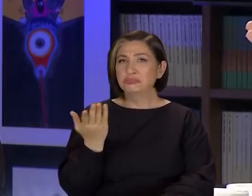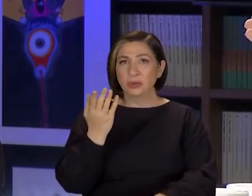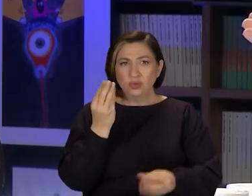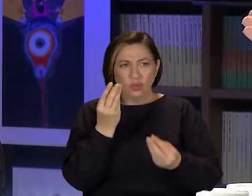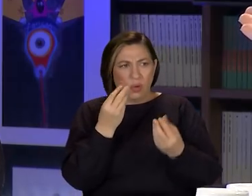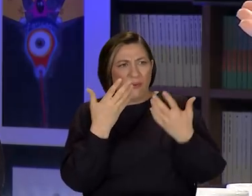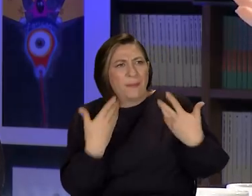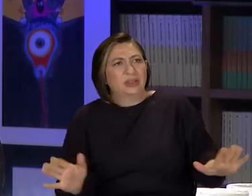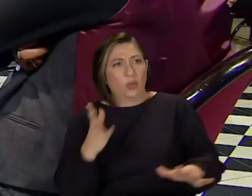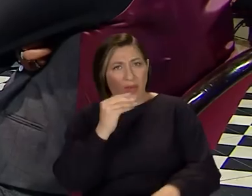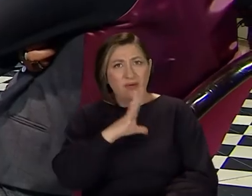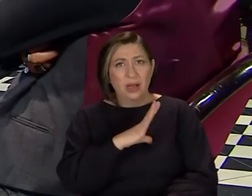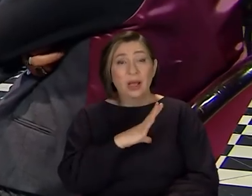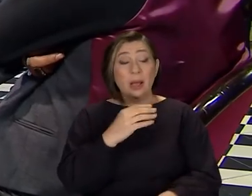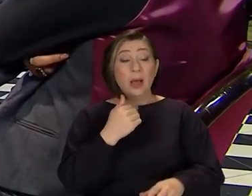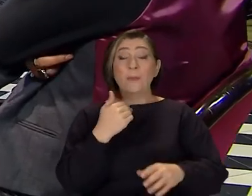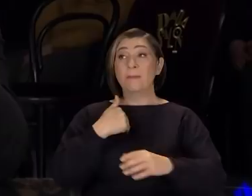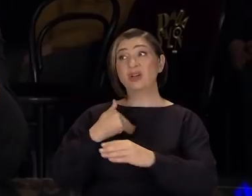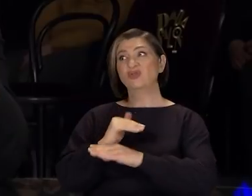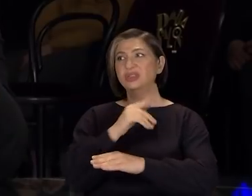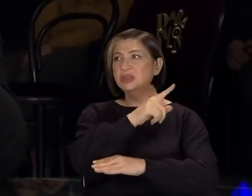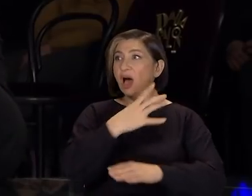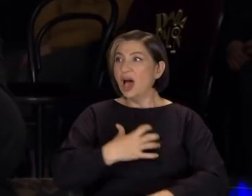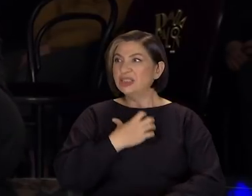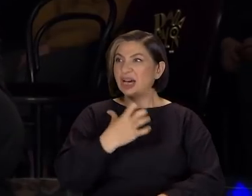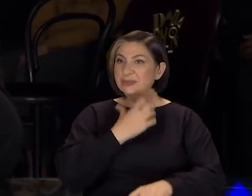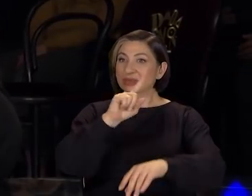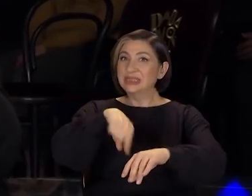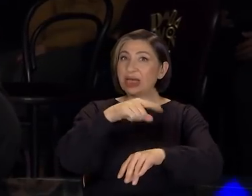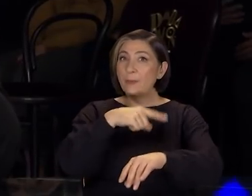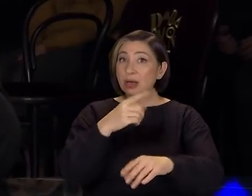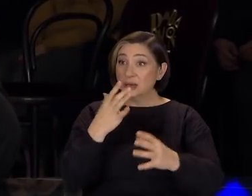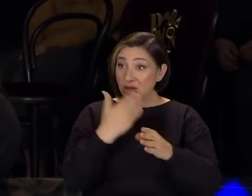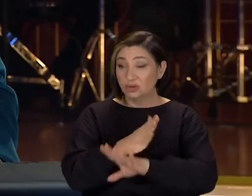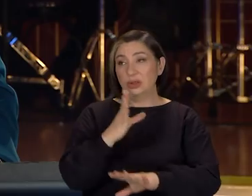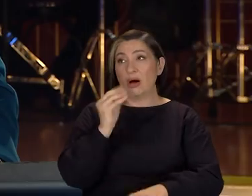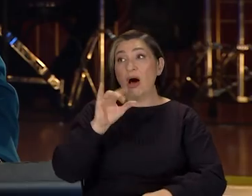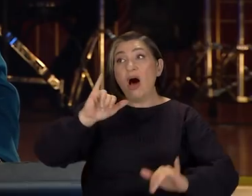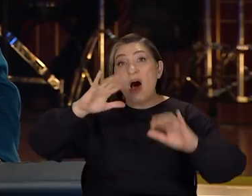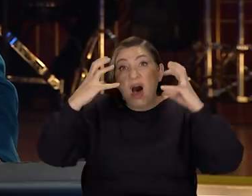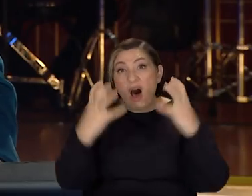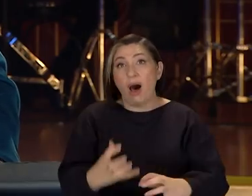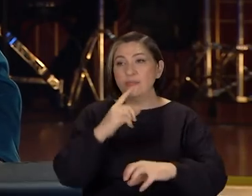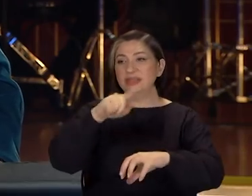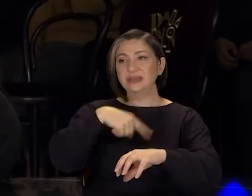çok perişan olanlar? Bir de yaşadığı zamanı ben hatırlıyorum evet. yani acılı bir dönemdi. Acılı mıydı hakikaten? Tabii. Evet. Ağır bir dönemdi yani. Mesela